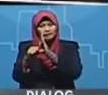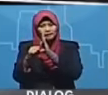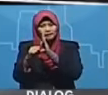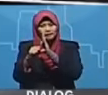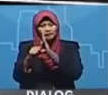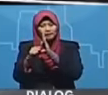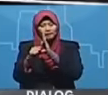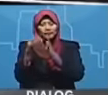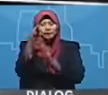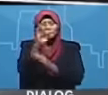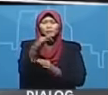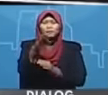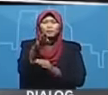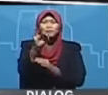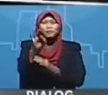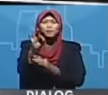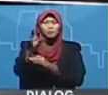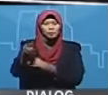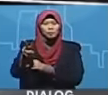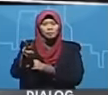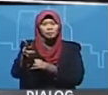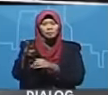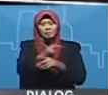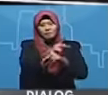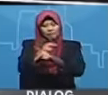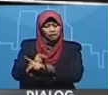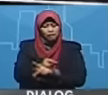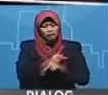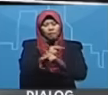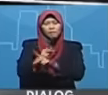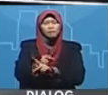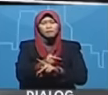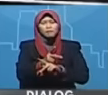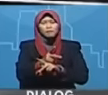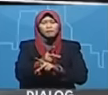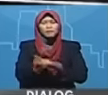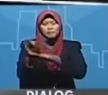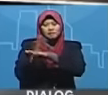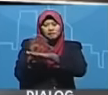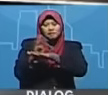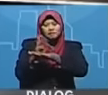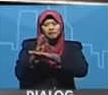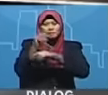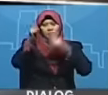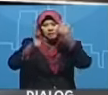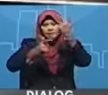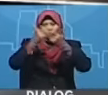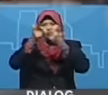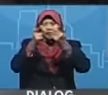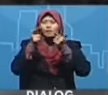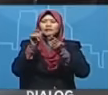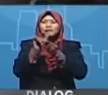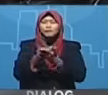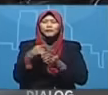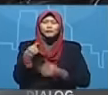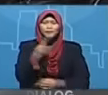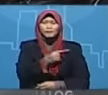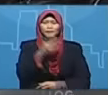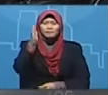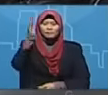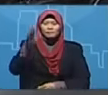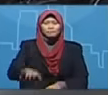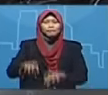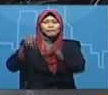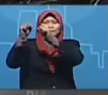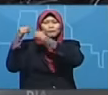Pelancongan 1992 ni yang mengawal apa ni industri pelancongan ni. So kita akan handle. Sekiranya ada